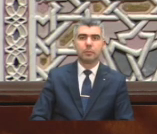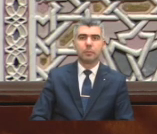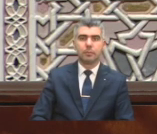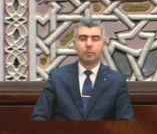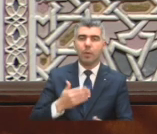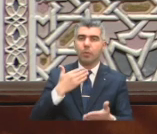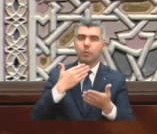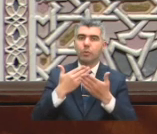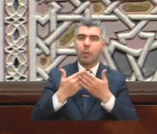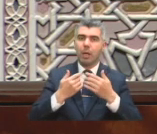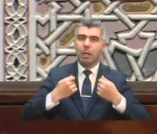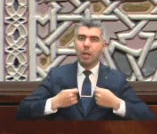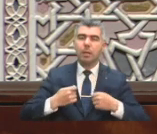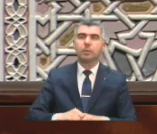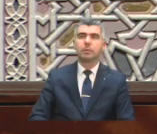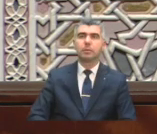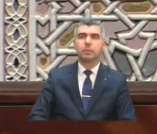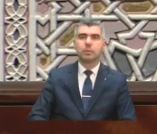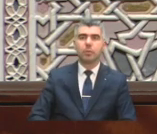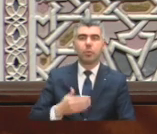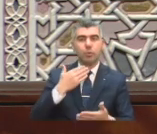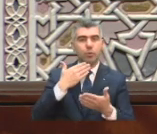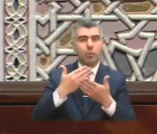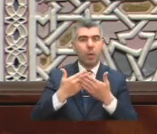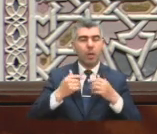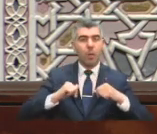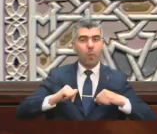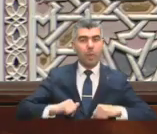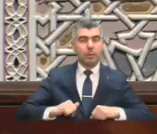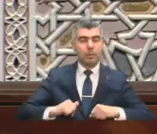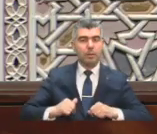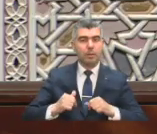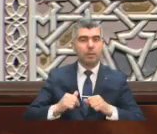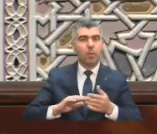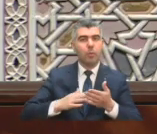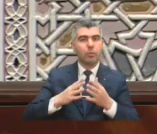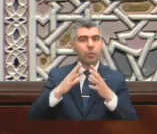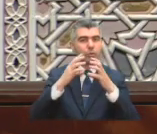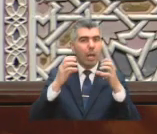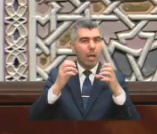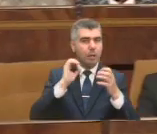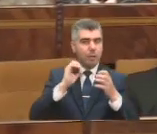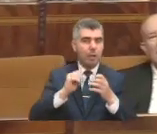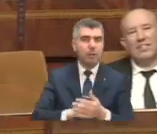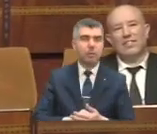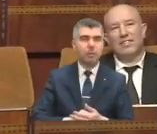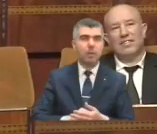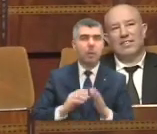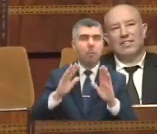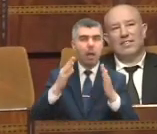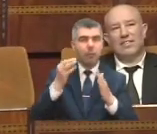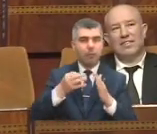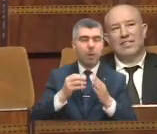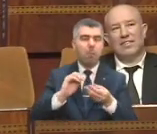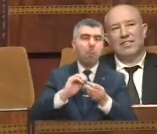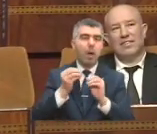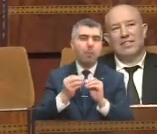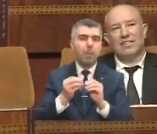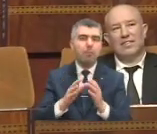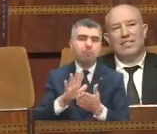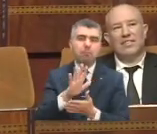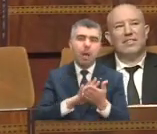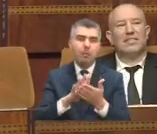شكرا السيد الرئيس، شكرا السيد الوزير على المعطيات، نتمن مجهوداتكم، إلا أن الإشكال الحقيقي